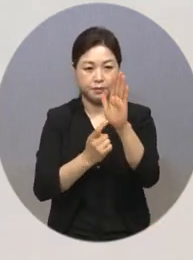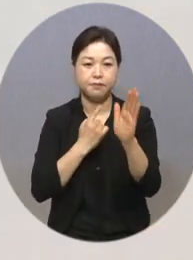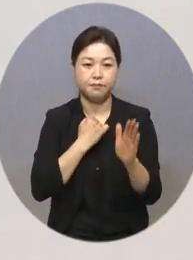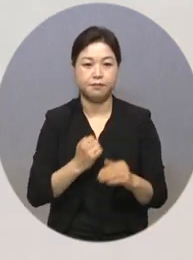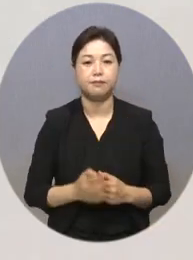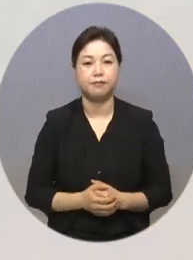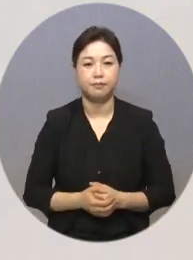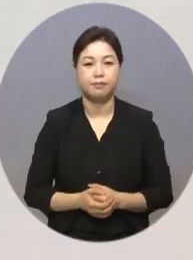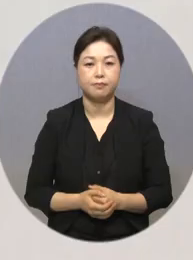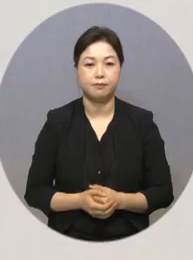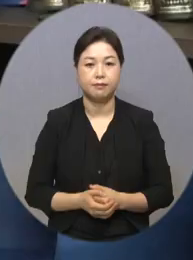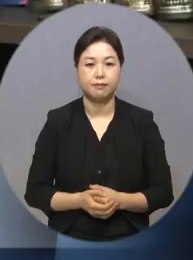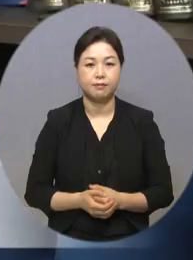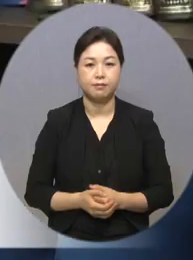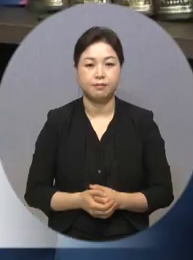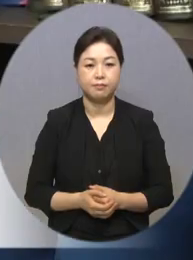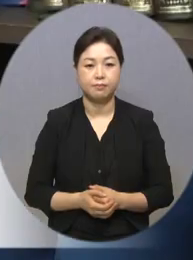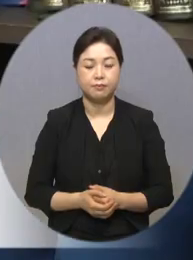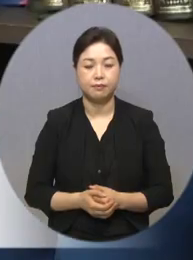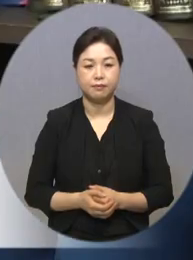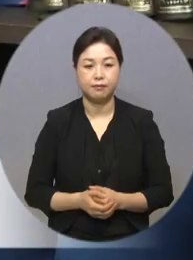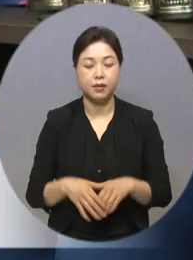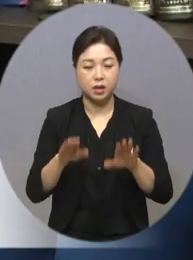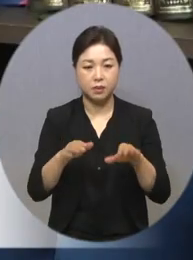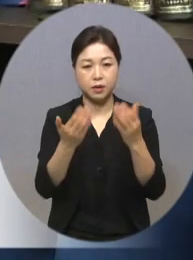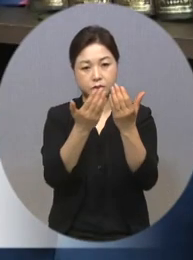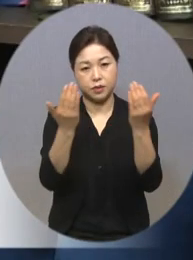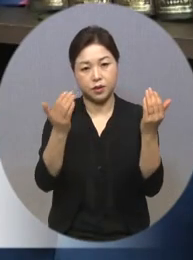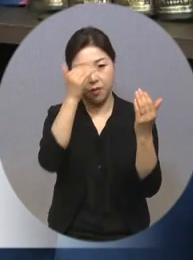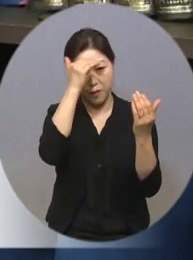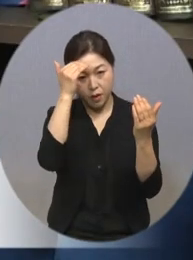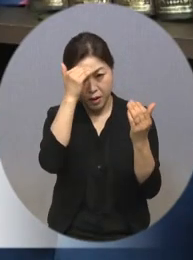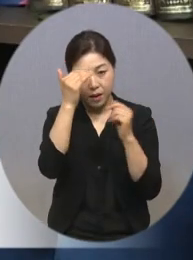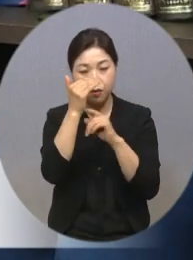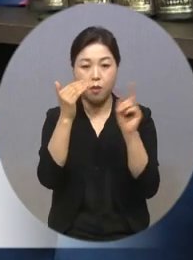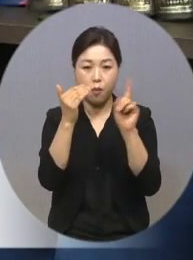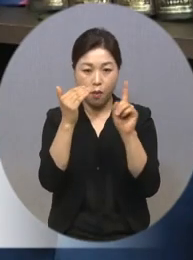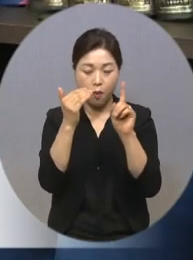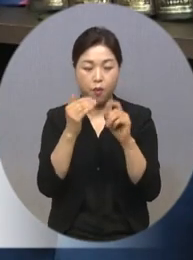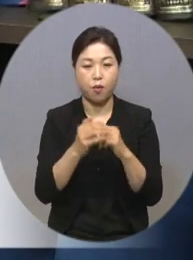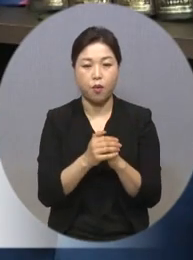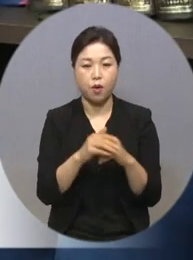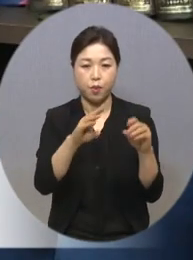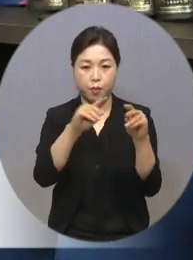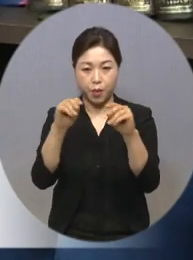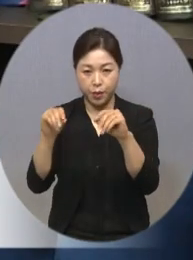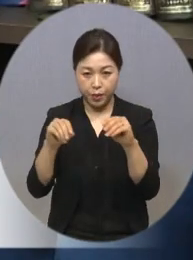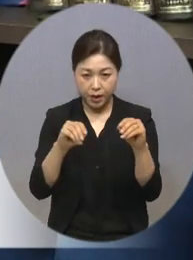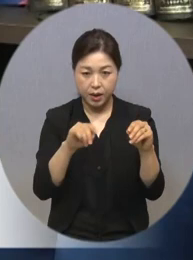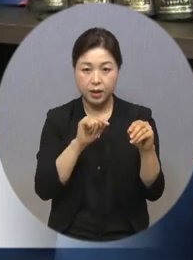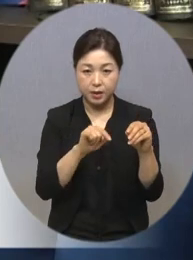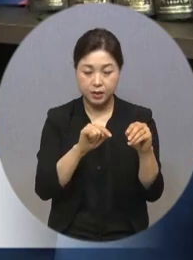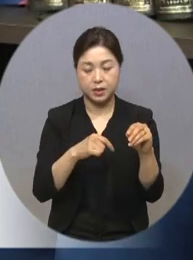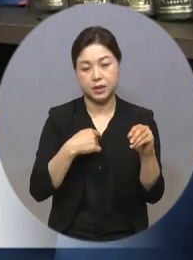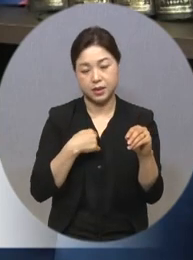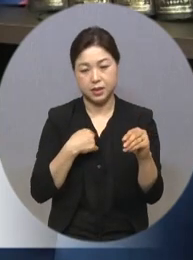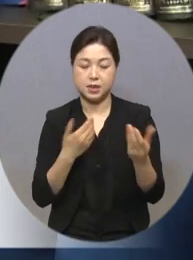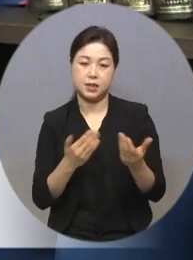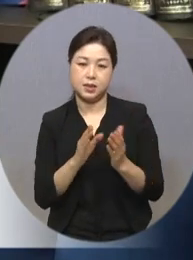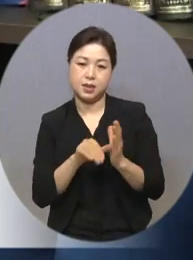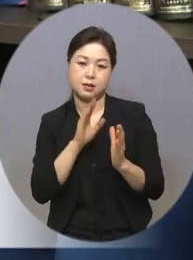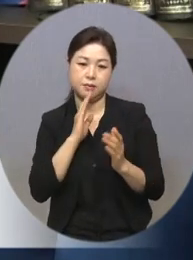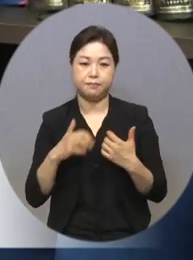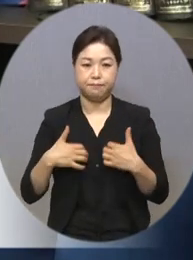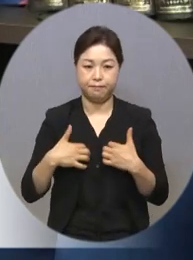피어납니다. 그래서 이번 전시의 관람 포인트가 되었던 그 모래 작업이 저에게는 굉장히